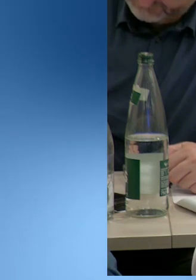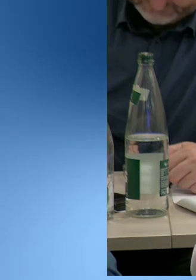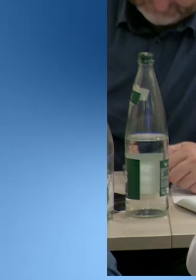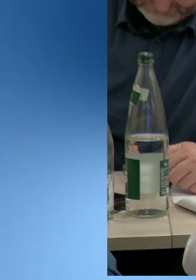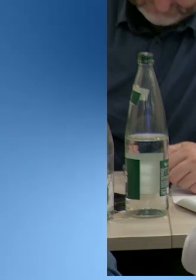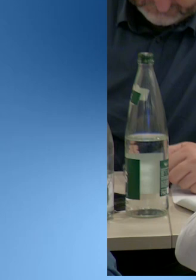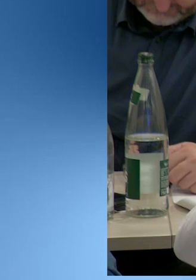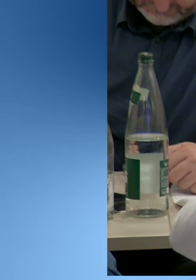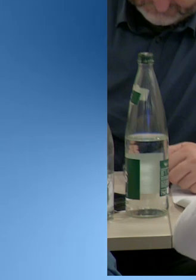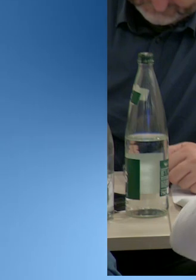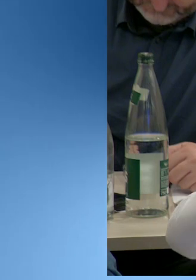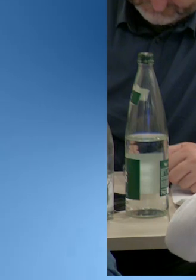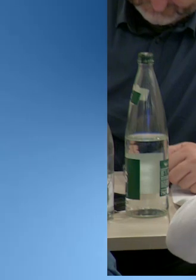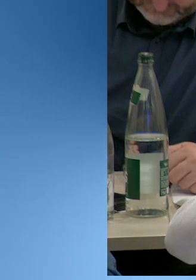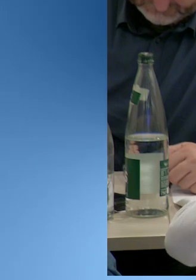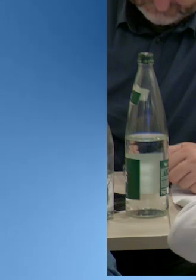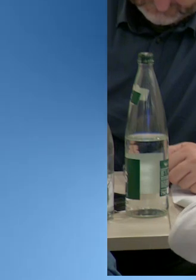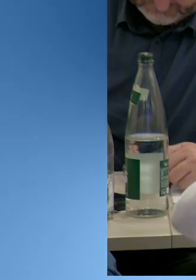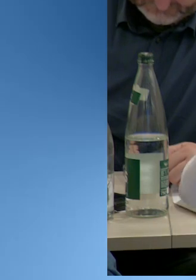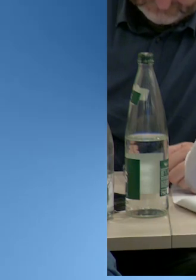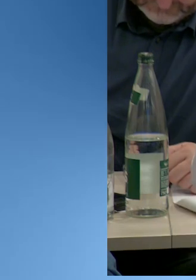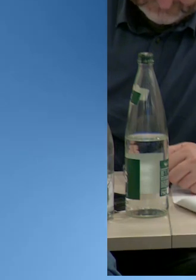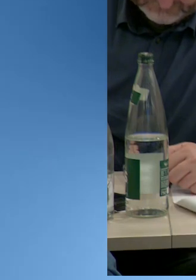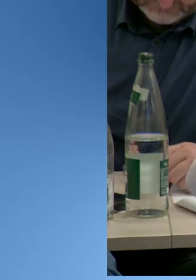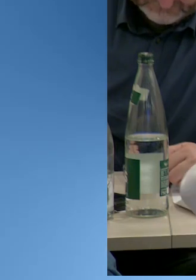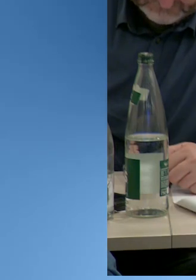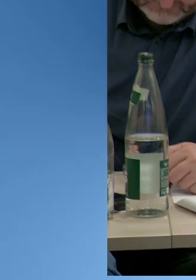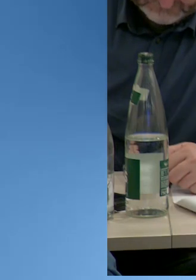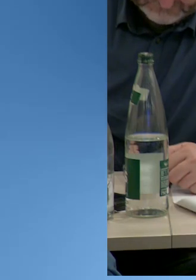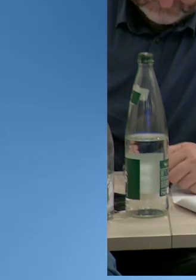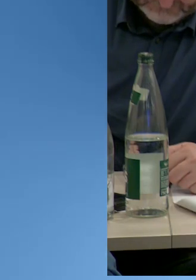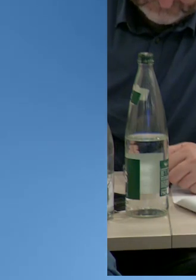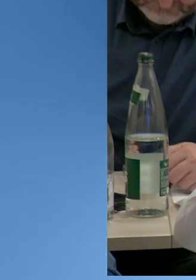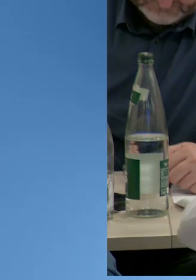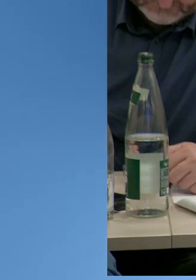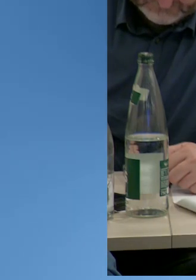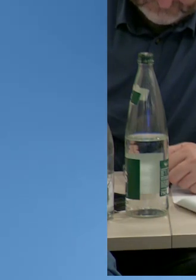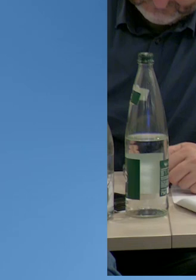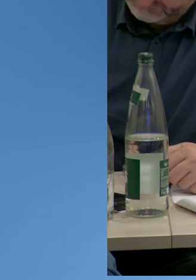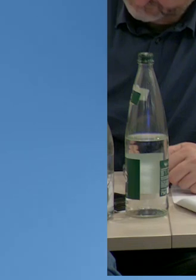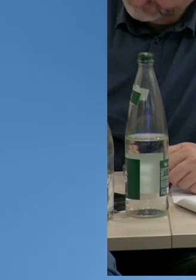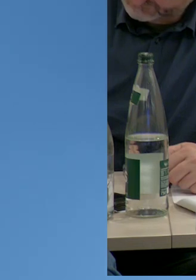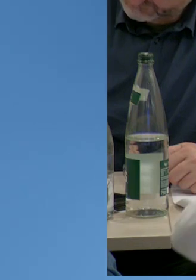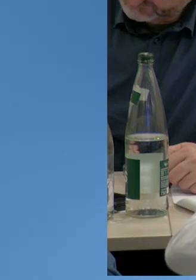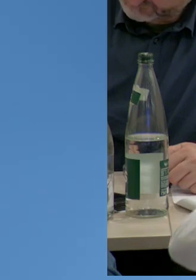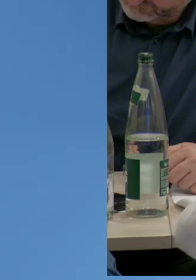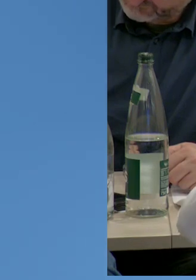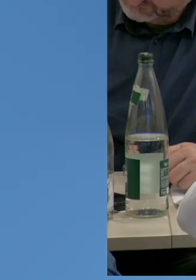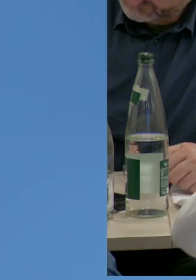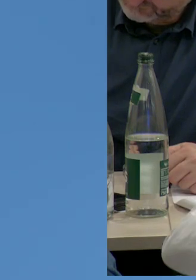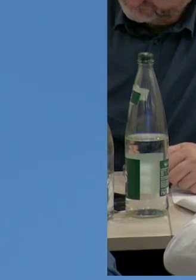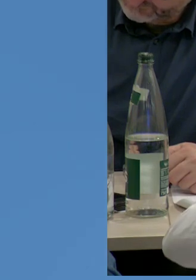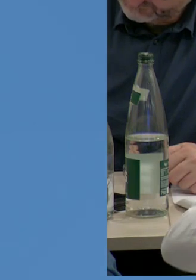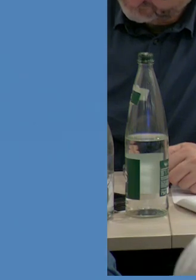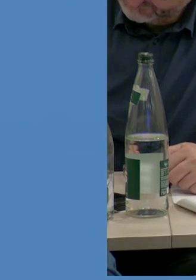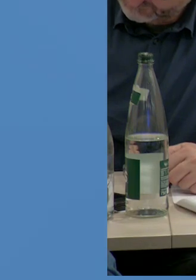béton à la ville neuve ça veut dire que ça s'entend du premier étage jusqu'au 15e étage et ça sentend sur l'ensemble du bâtiment c'est-à-dire 30 40